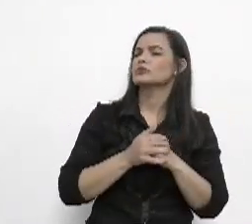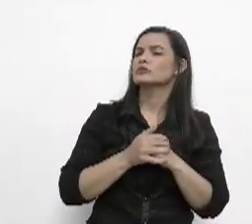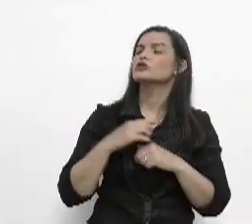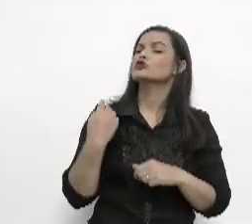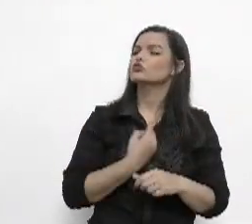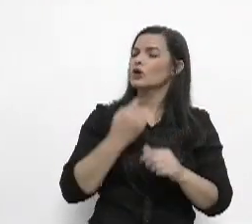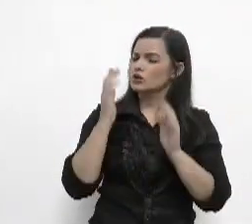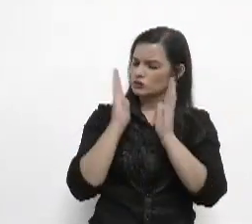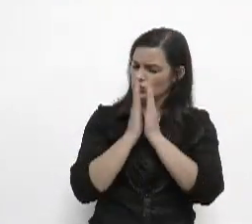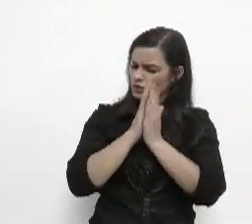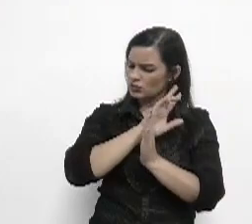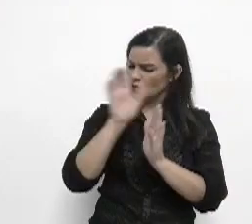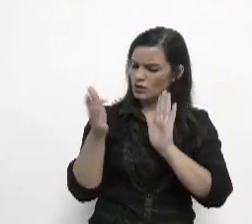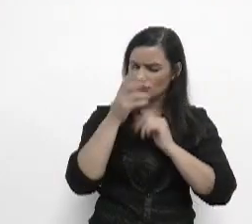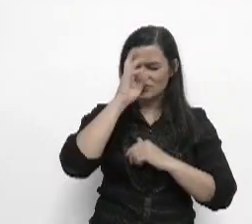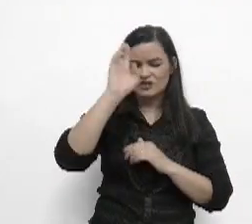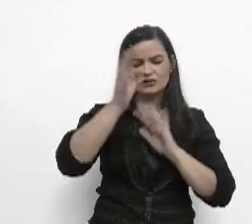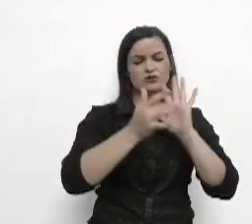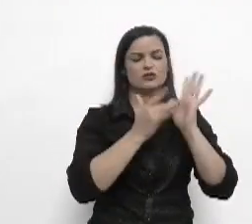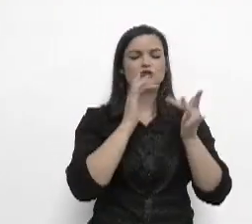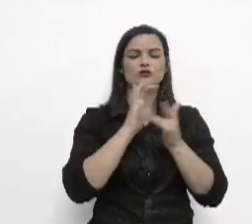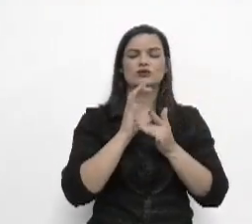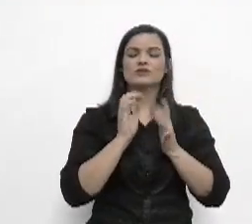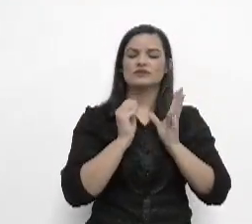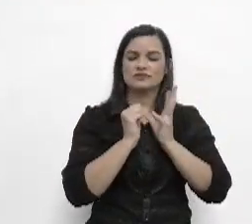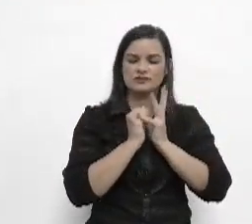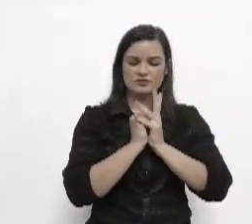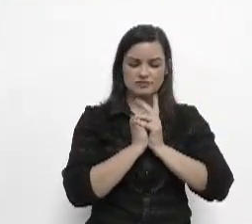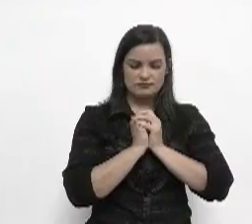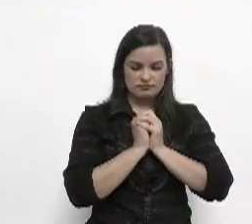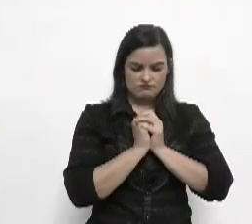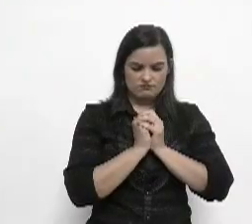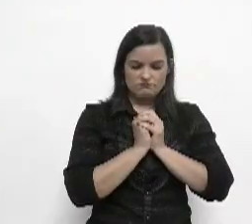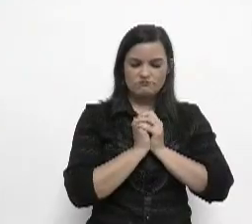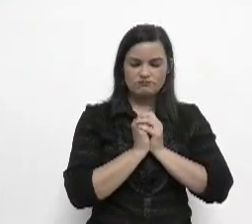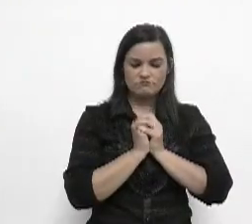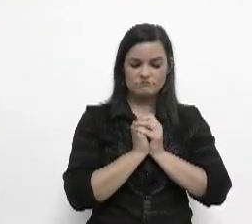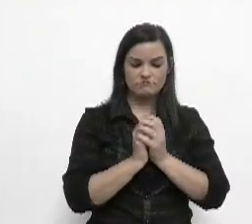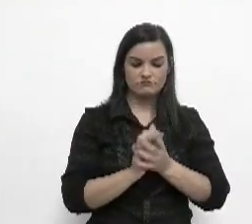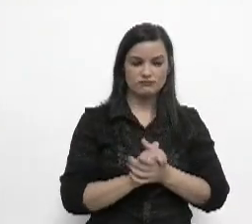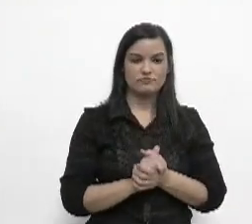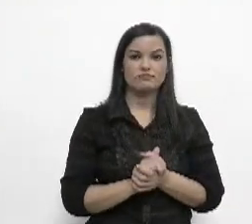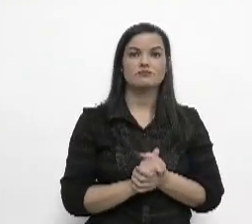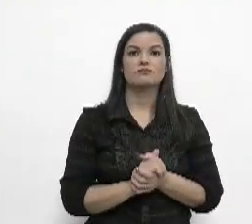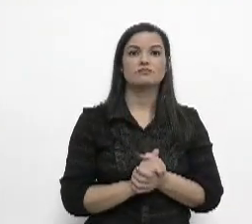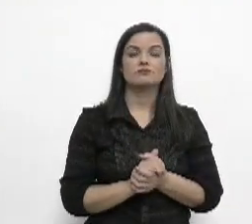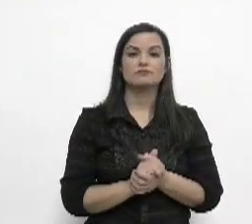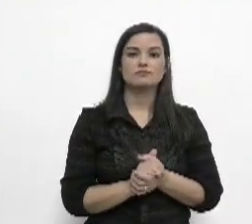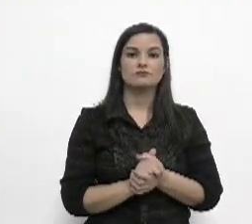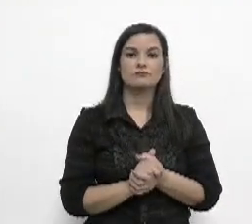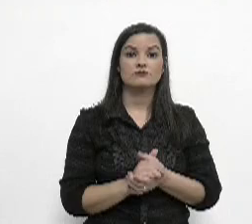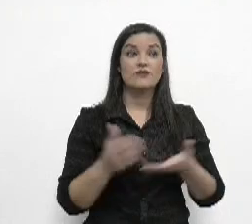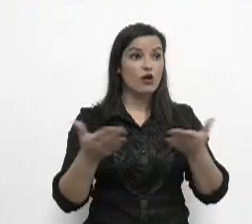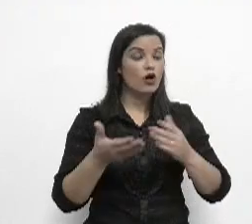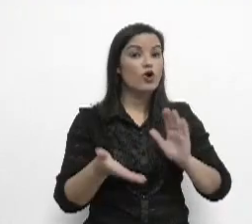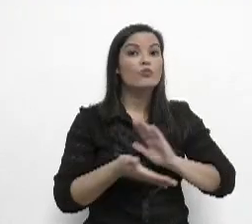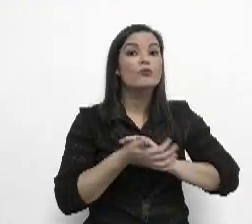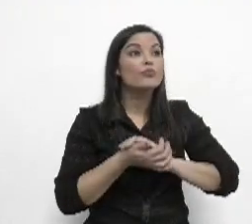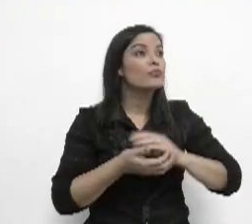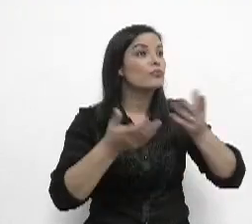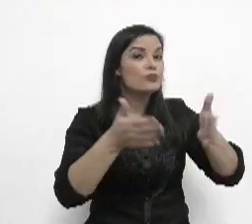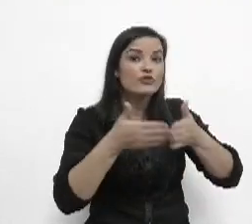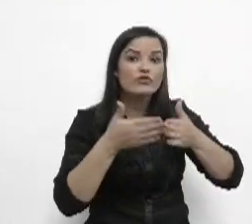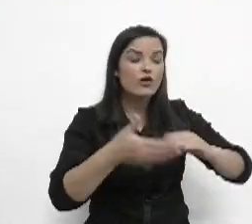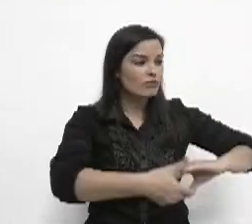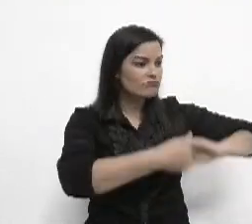Oramos em nome do Senhor Jesus. 아멘. 우리 좌우에 축복하고 자리에 앉으십시다. Vamos nesse momento cumprimentar as pessoas que estão ao seu lado,